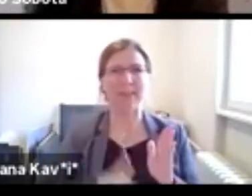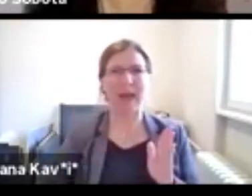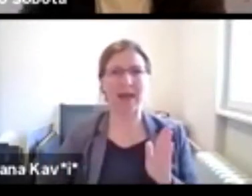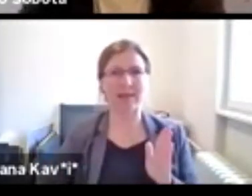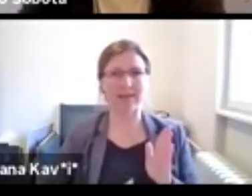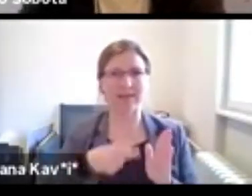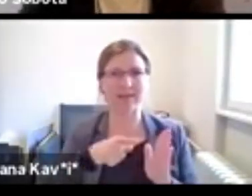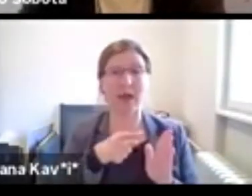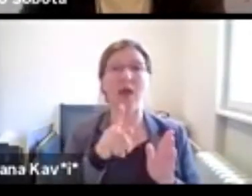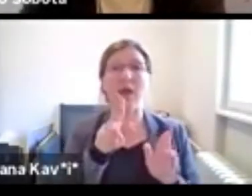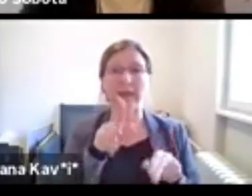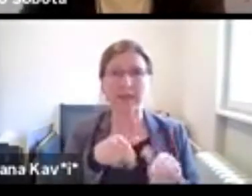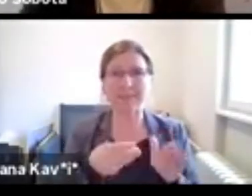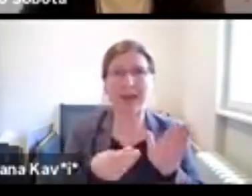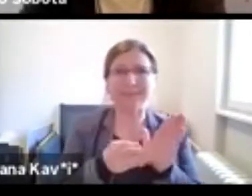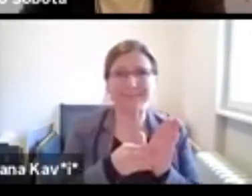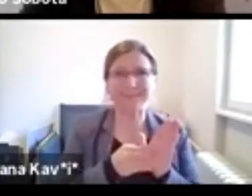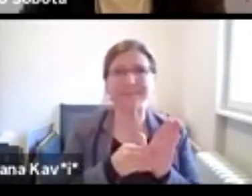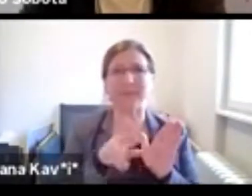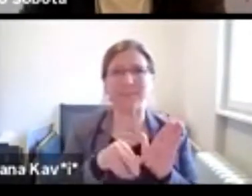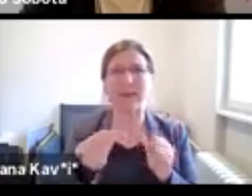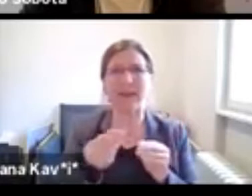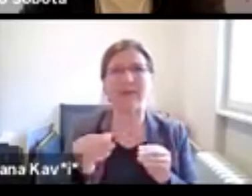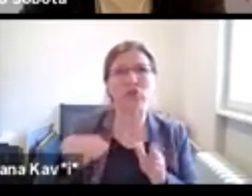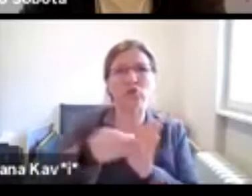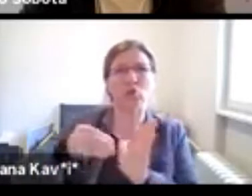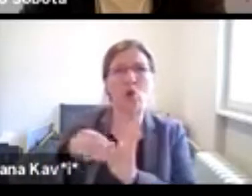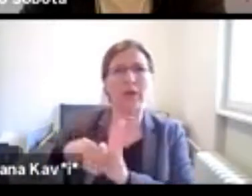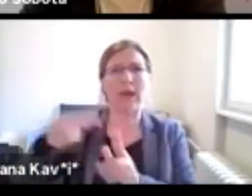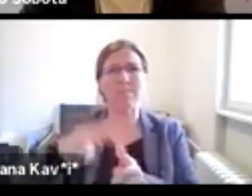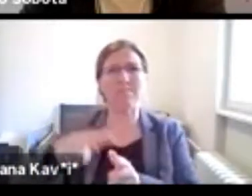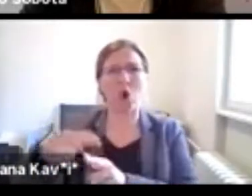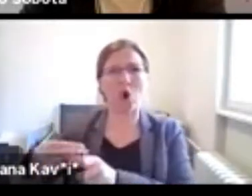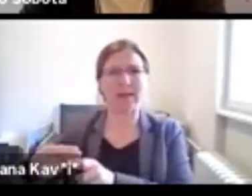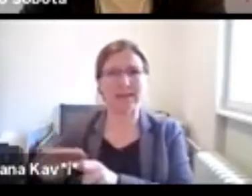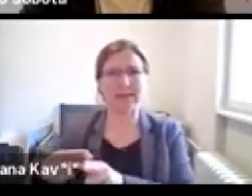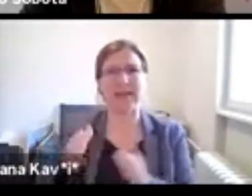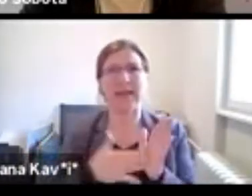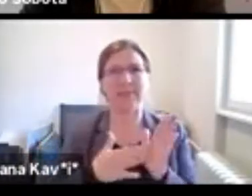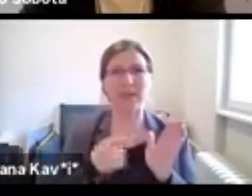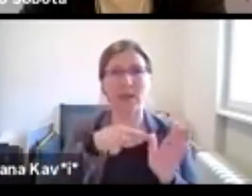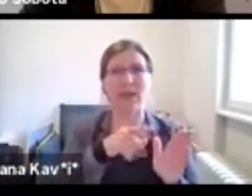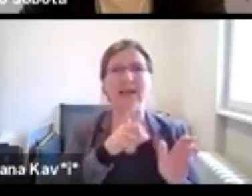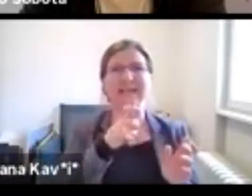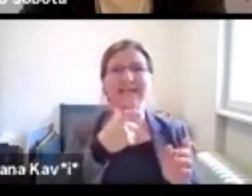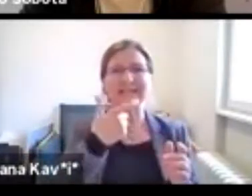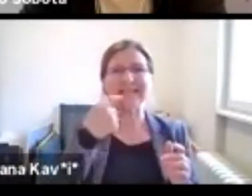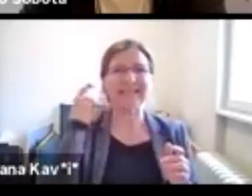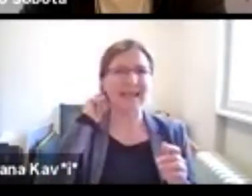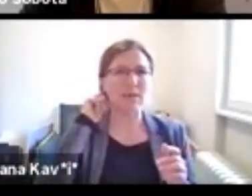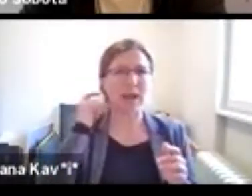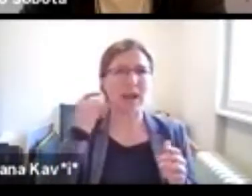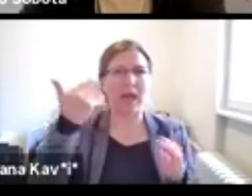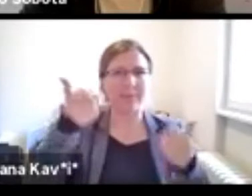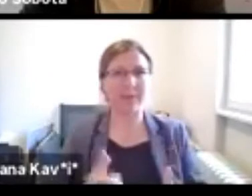kliničkoj slici obuhvaćati još dodatne neke bolesti ili teškoće, recimo epilepsija. Osoba može također